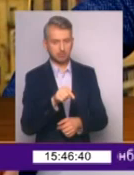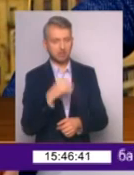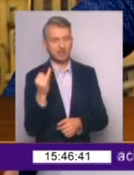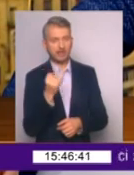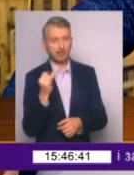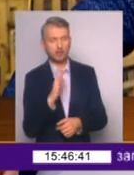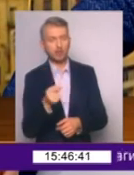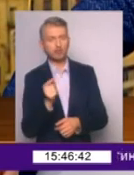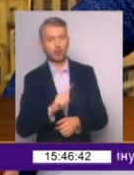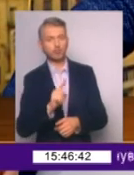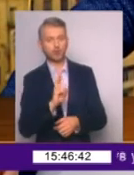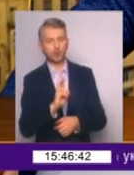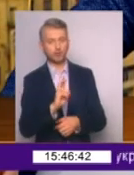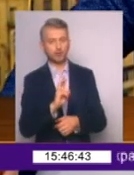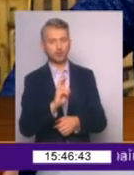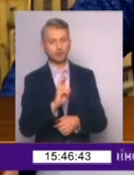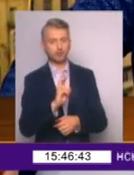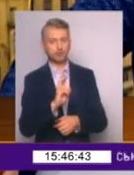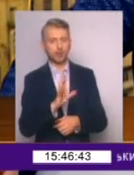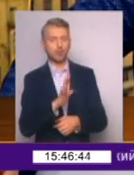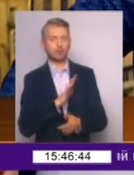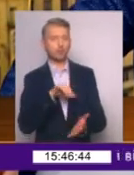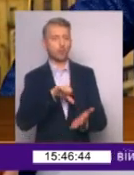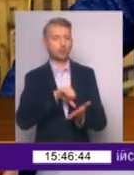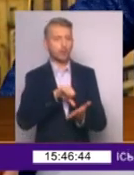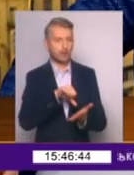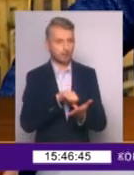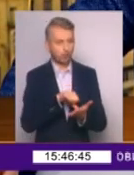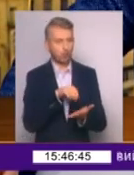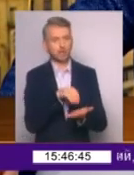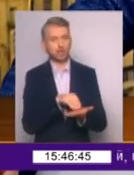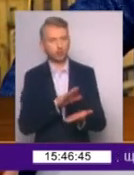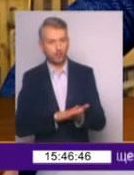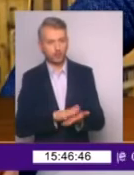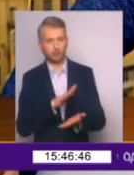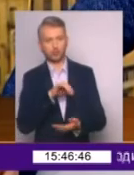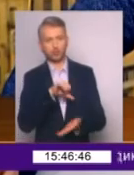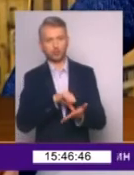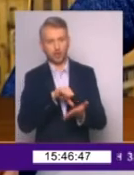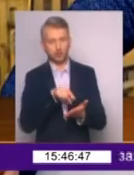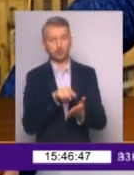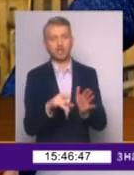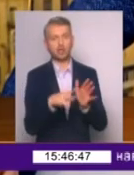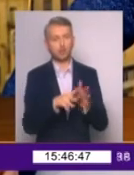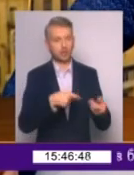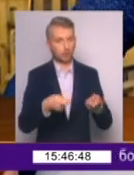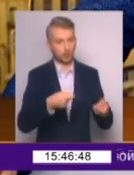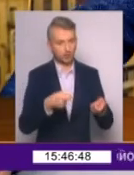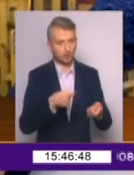зацікавлений тому, щоб бути учасником, зареєструватися, бути учасником цих електронних торгів